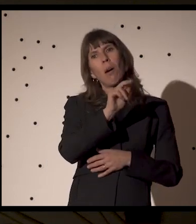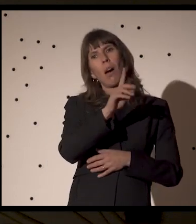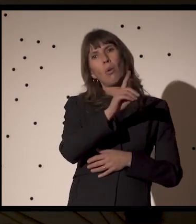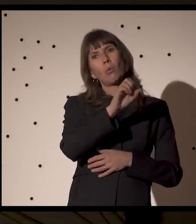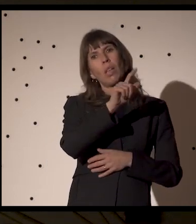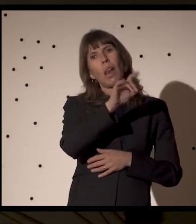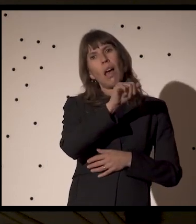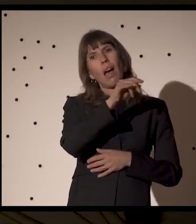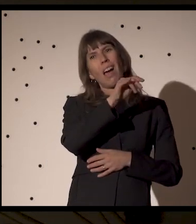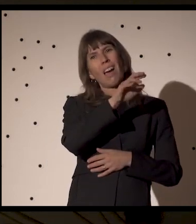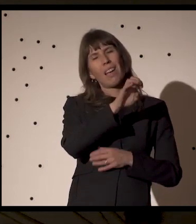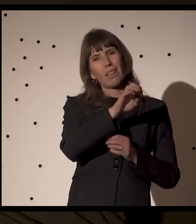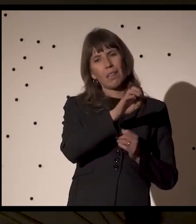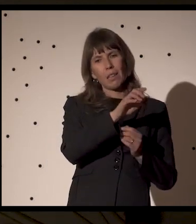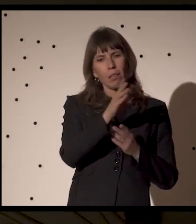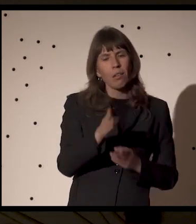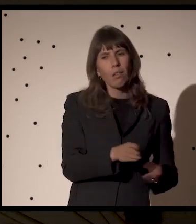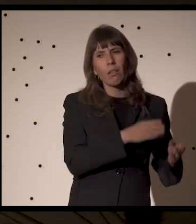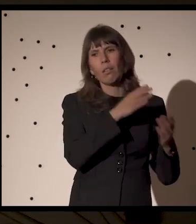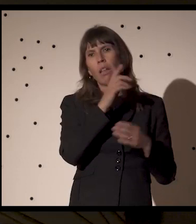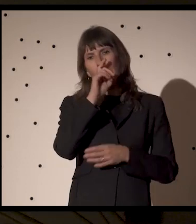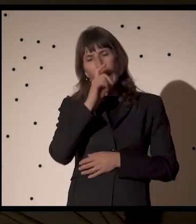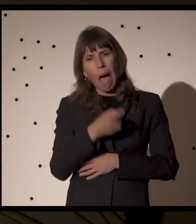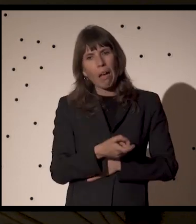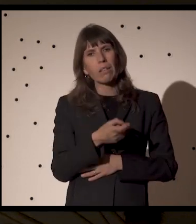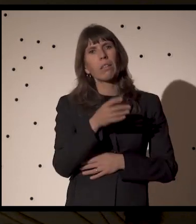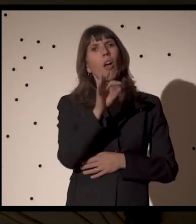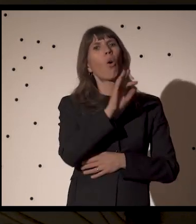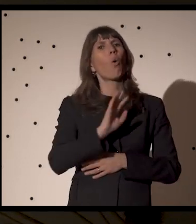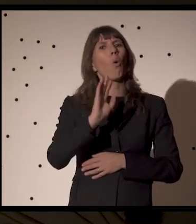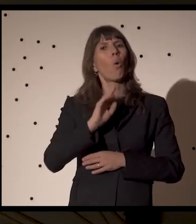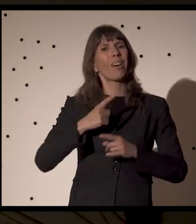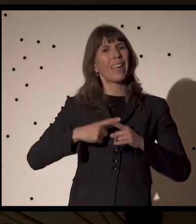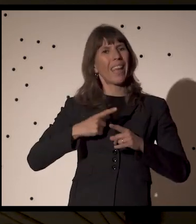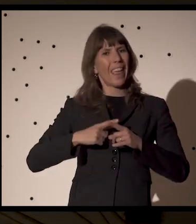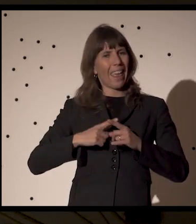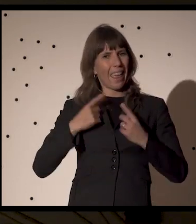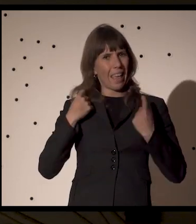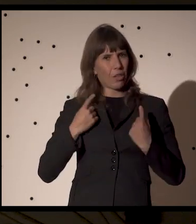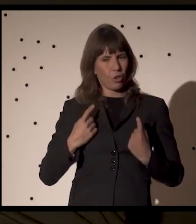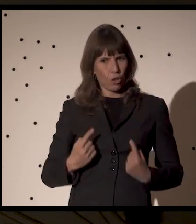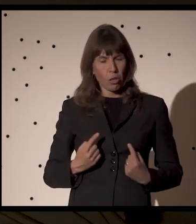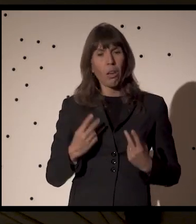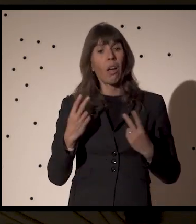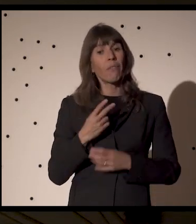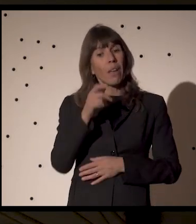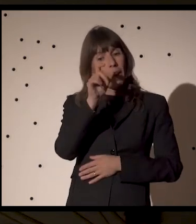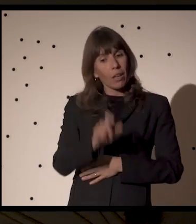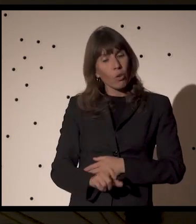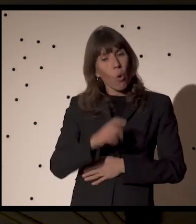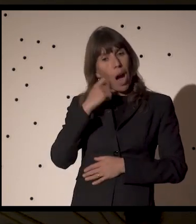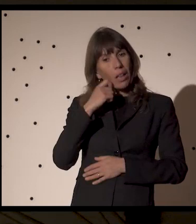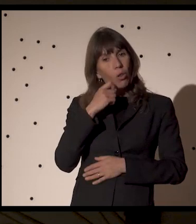Servillo che sarà presente in testa di stagione con tre modi per non morire tornerà anche